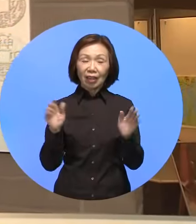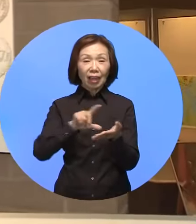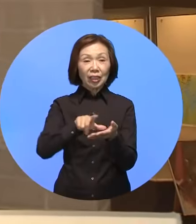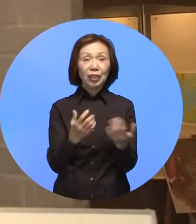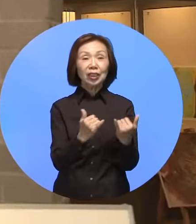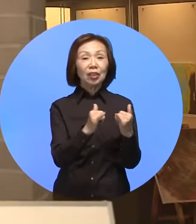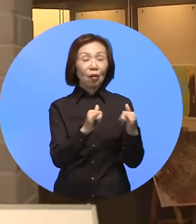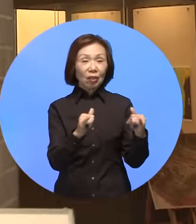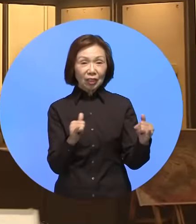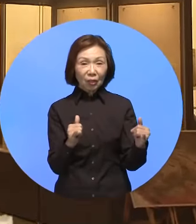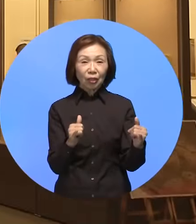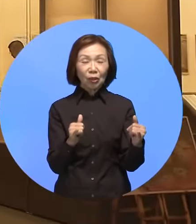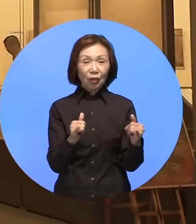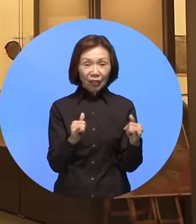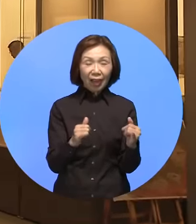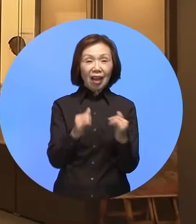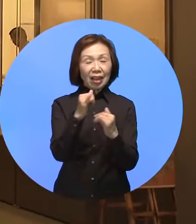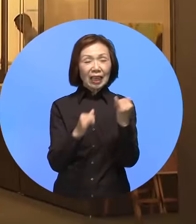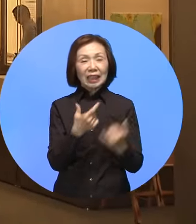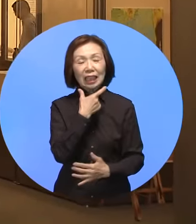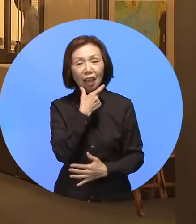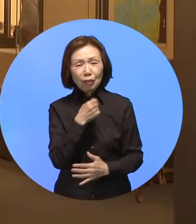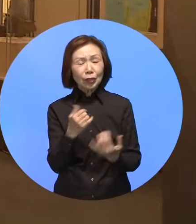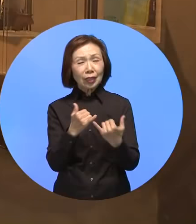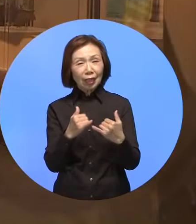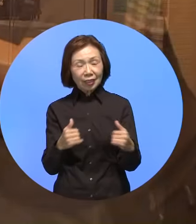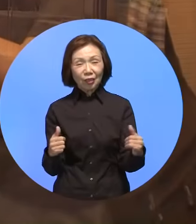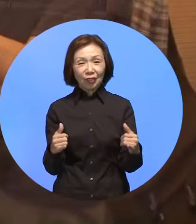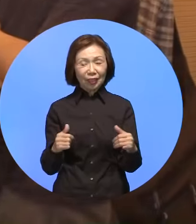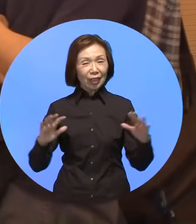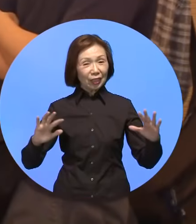多くの考古学ファンで賑わっています